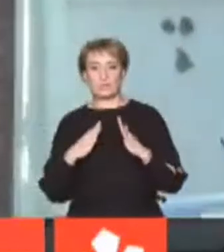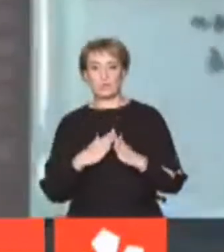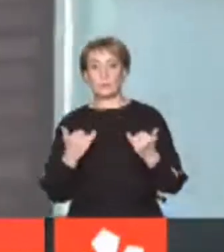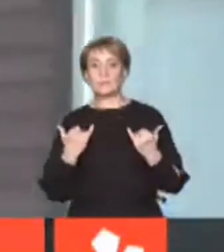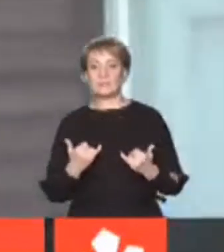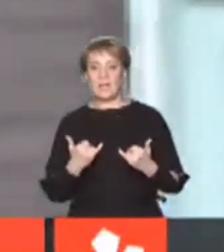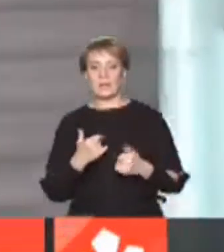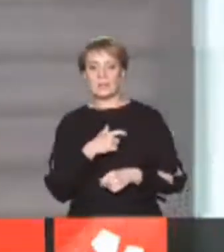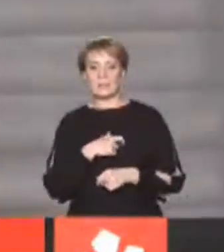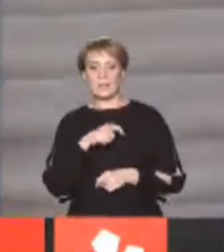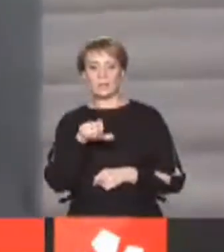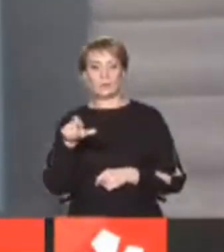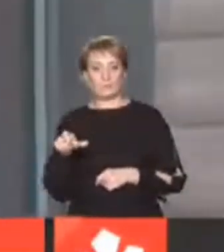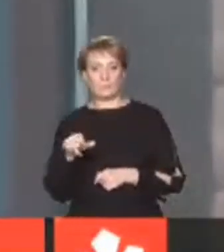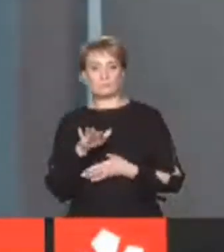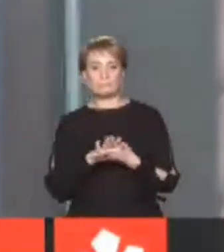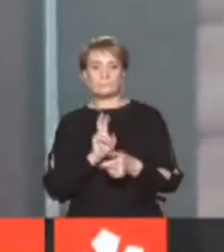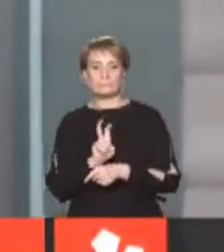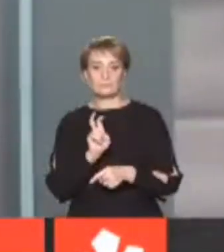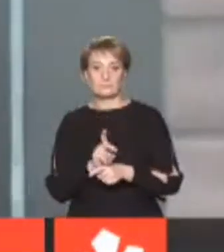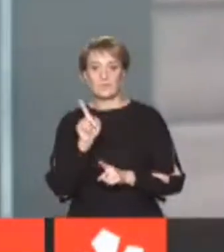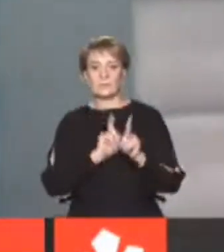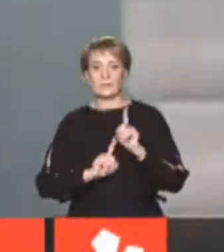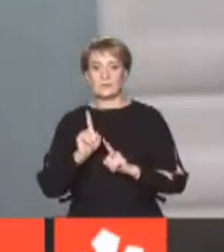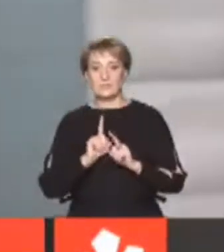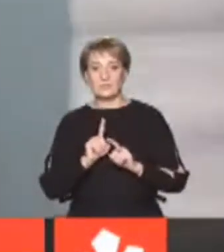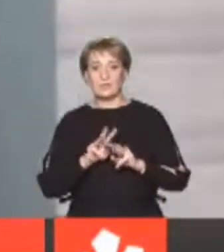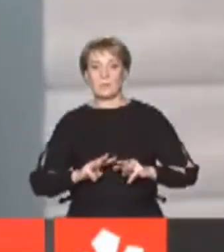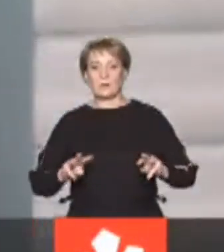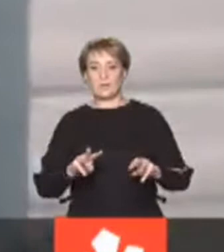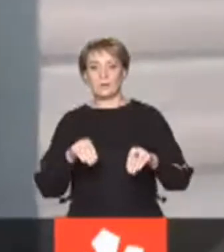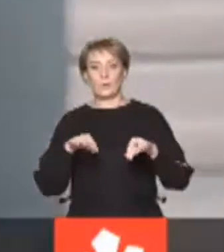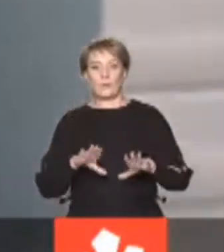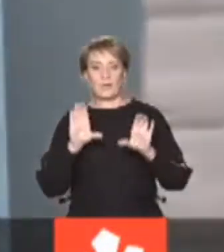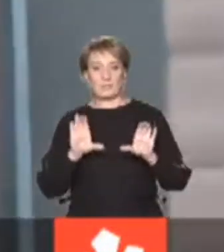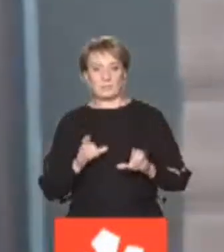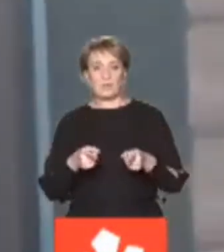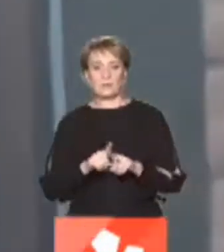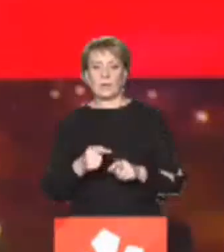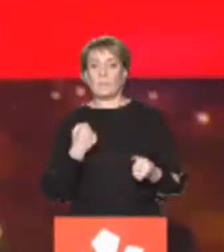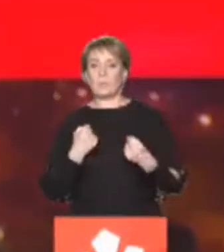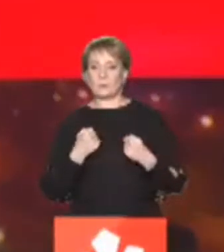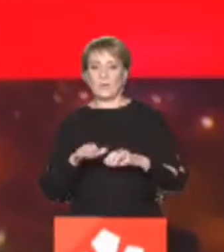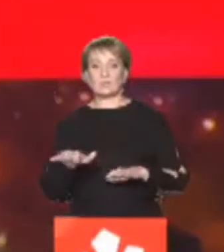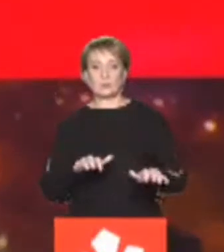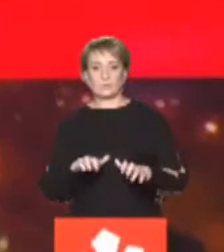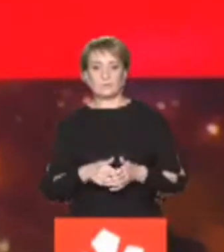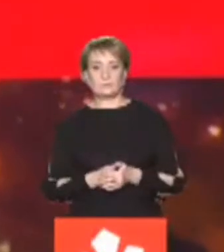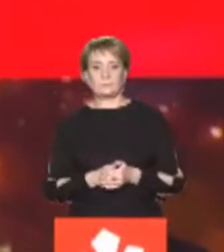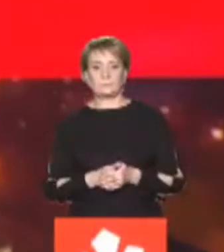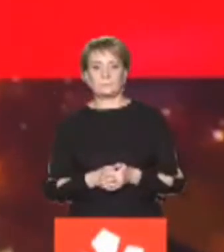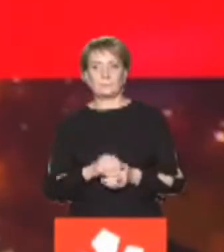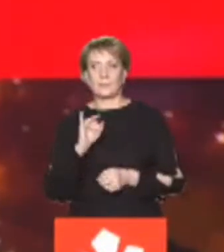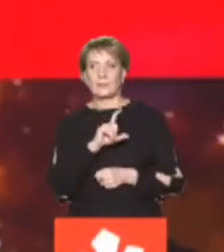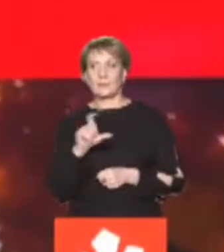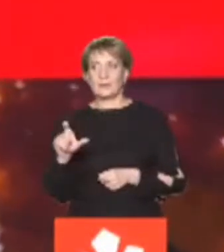Зараз депутат, наче нічого не сталося, далі відвідує засідання парламенту, ухвалює закони. Така боротьба з корупцією.